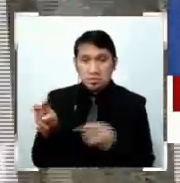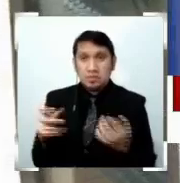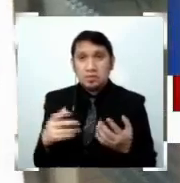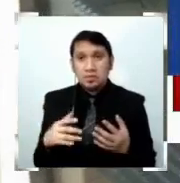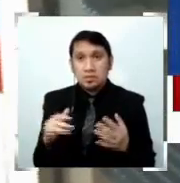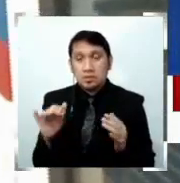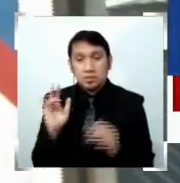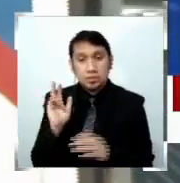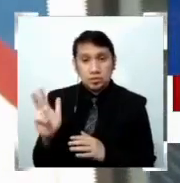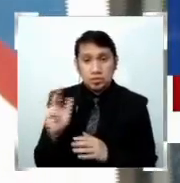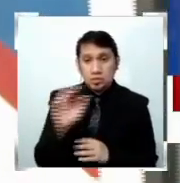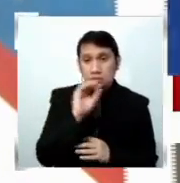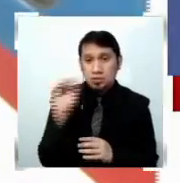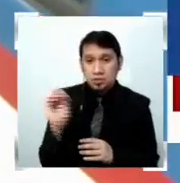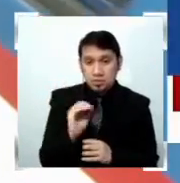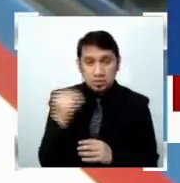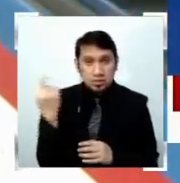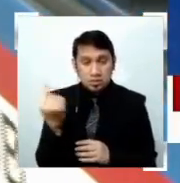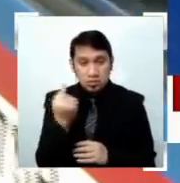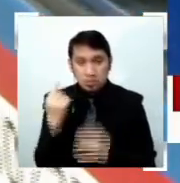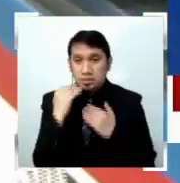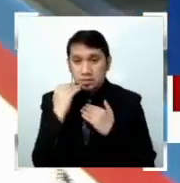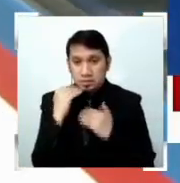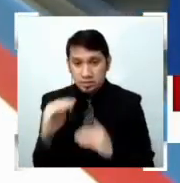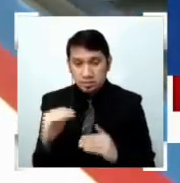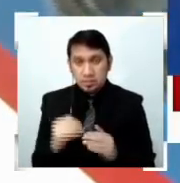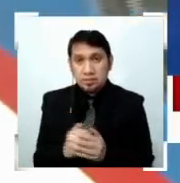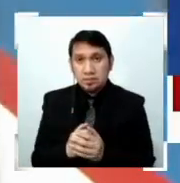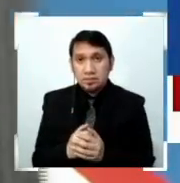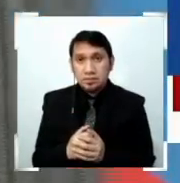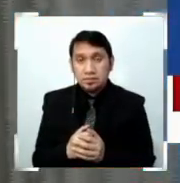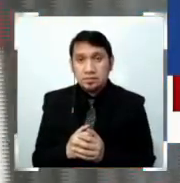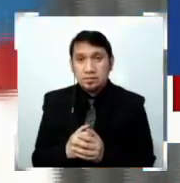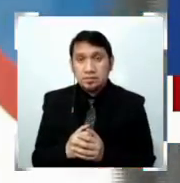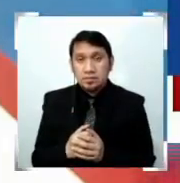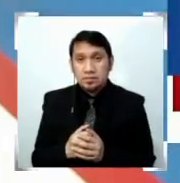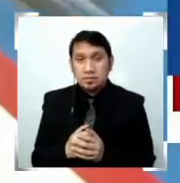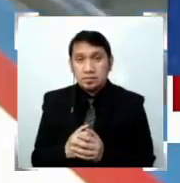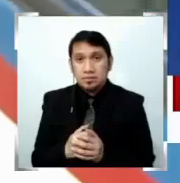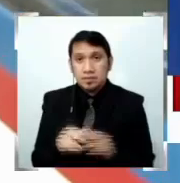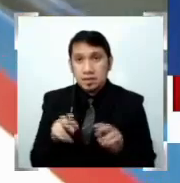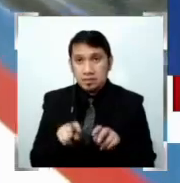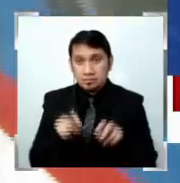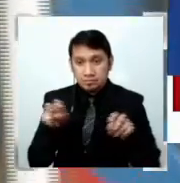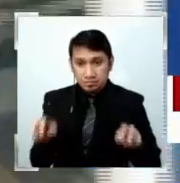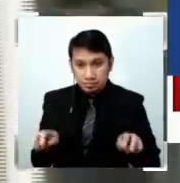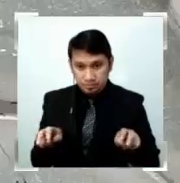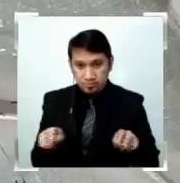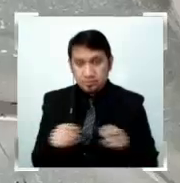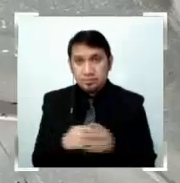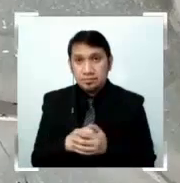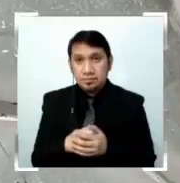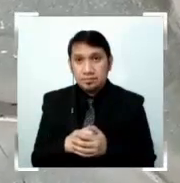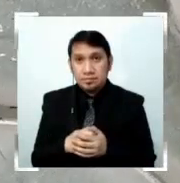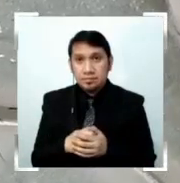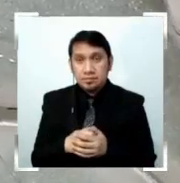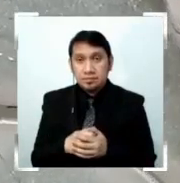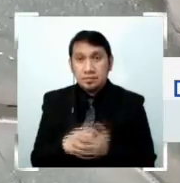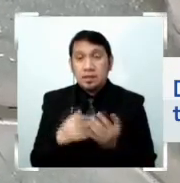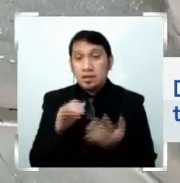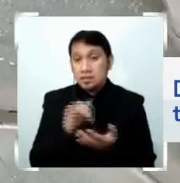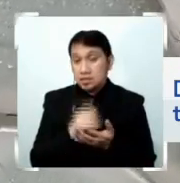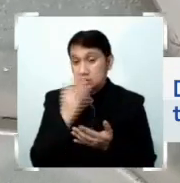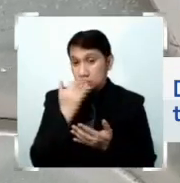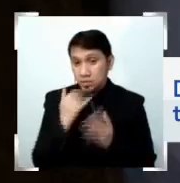30% seating capacity po in view of the one-seat apart rule po ng ating IATF. Kaya ang ilang jeepney